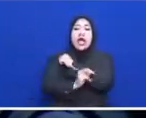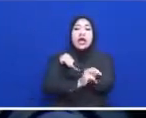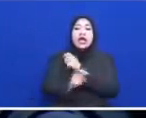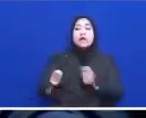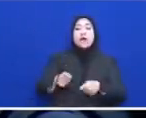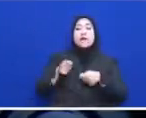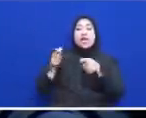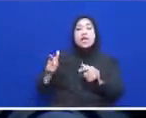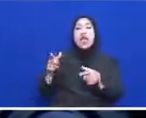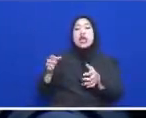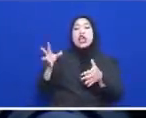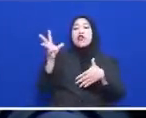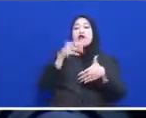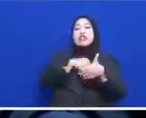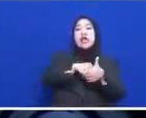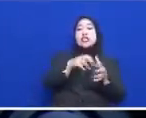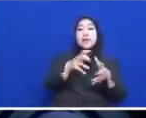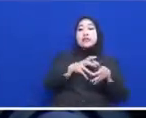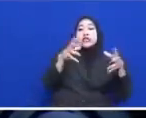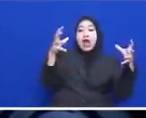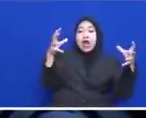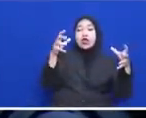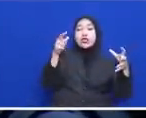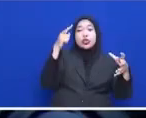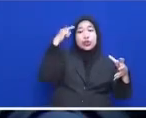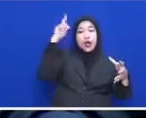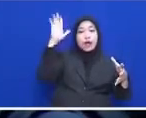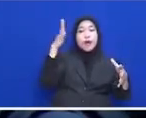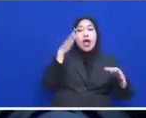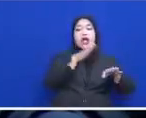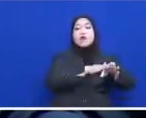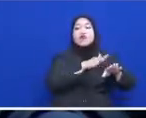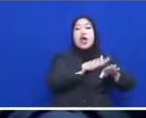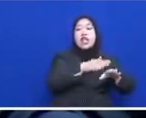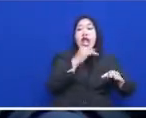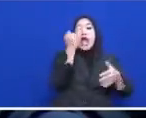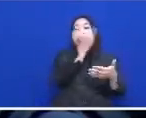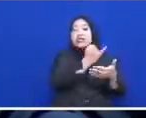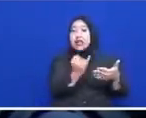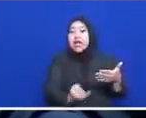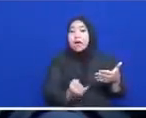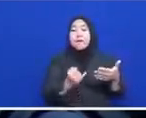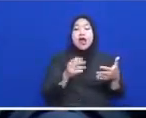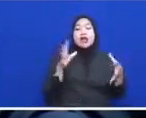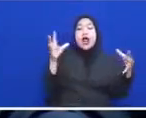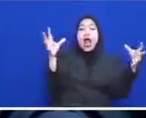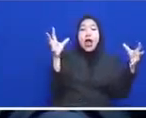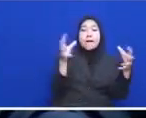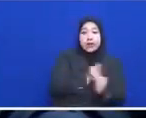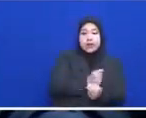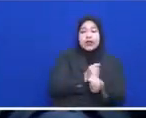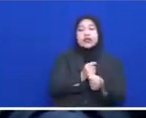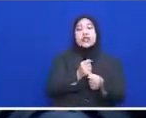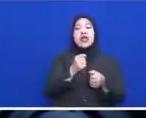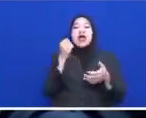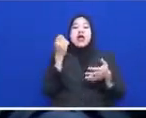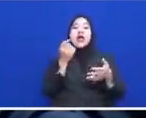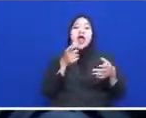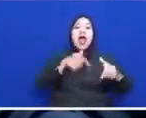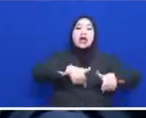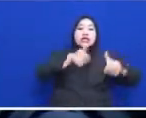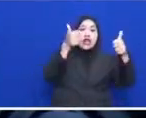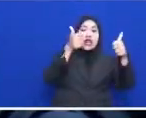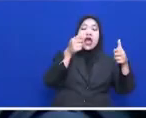besar untuk bidang kebudayaan, supaya para seniman, budayawan memiliki kelonggaran untuk berkarya